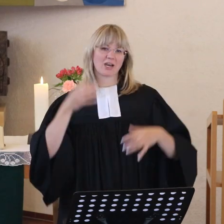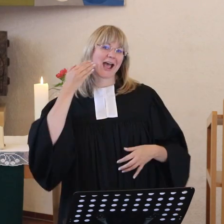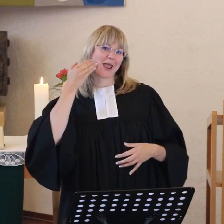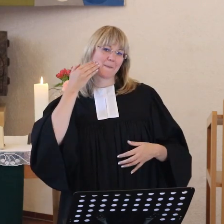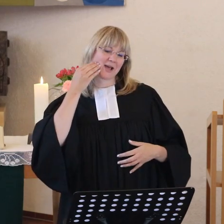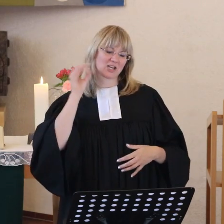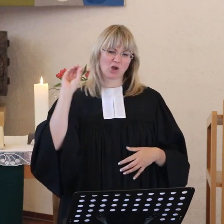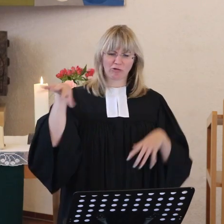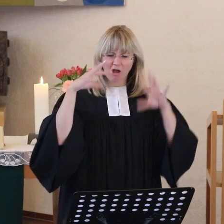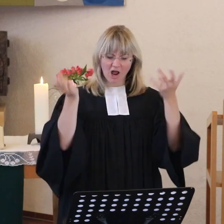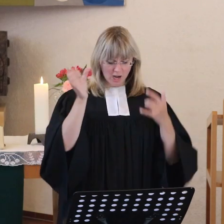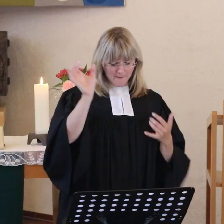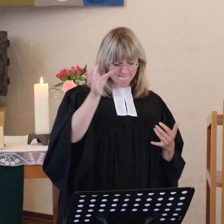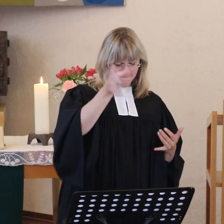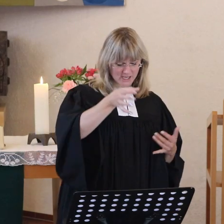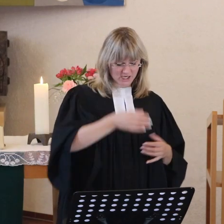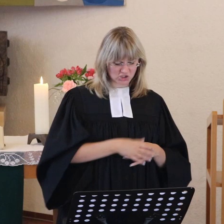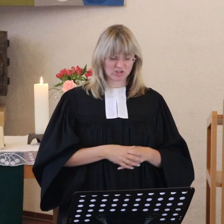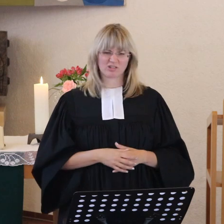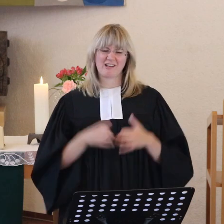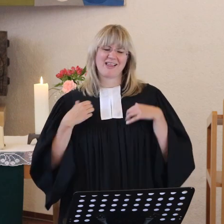Für alle, die unter Rassismus leiden.